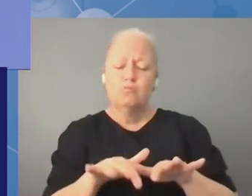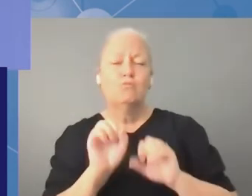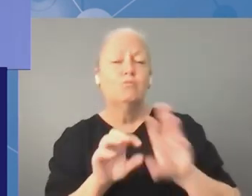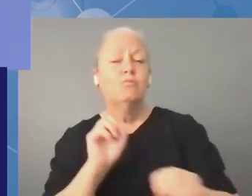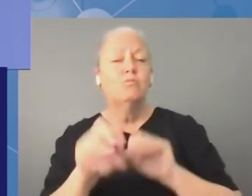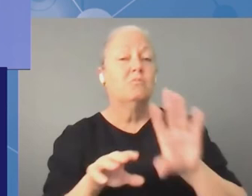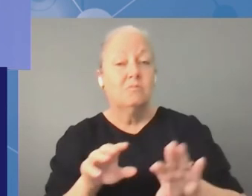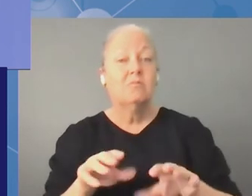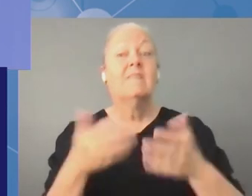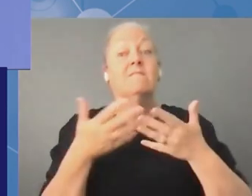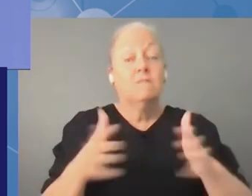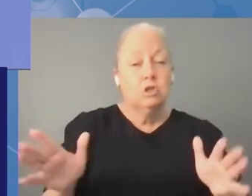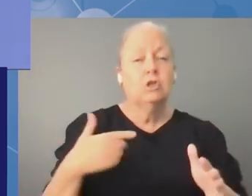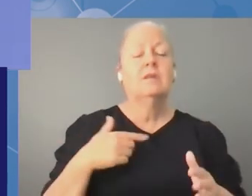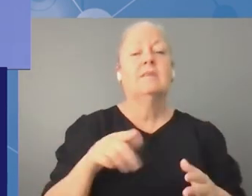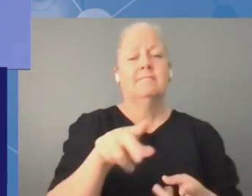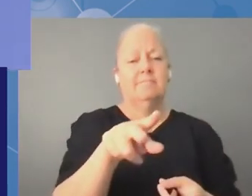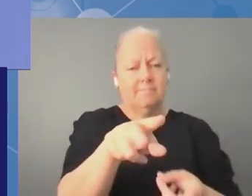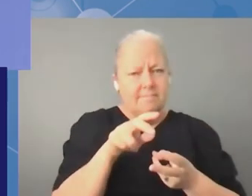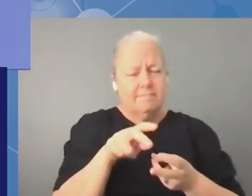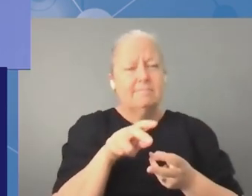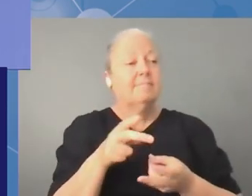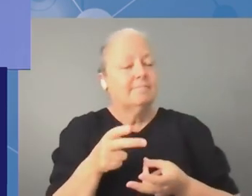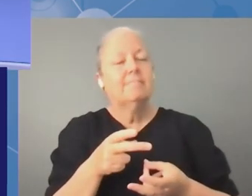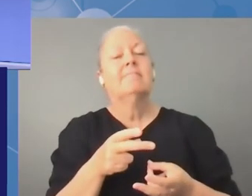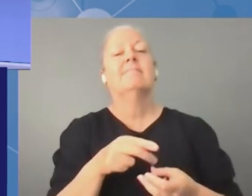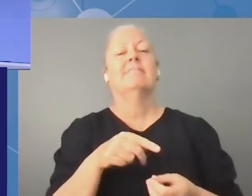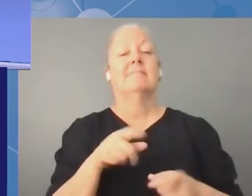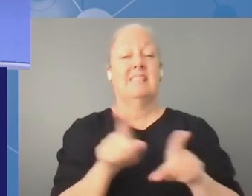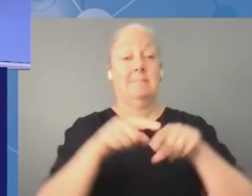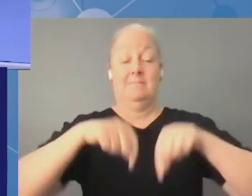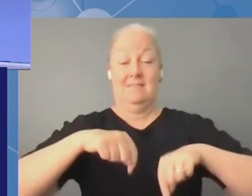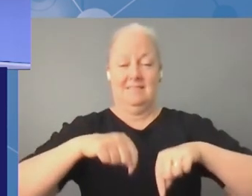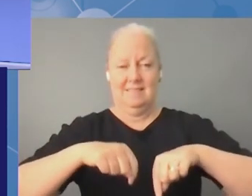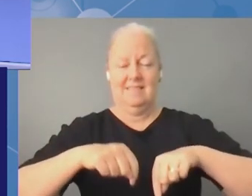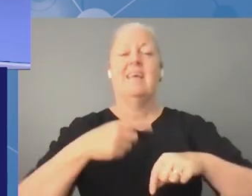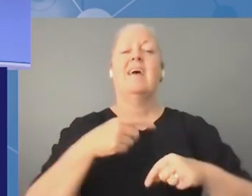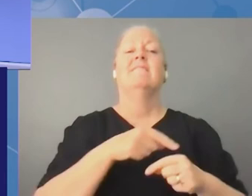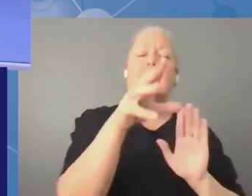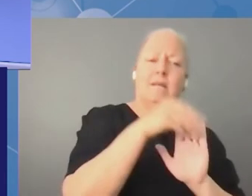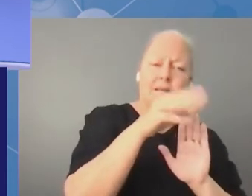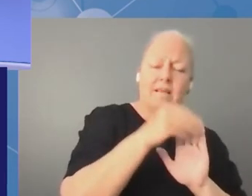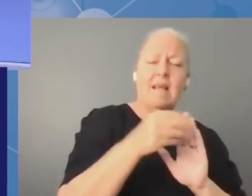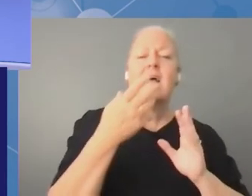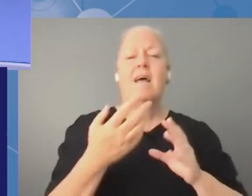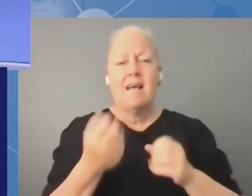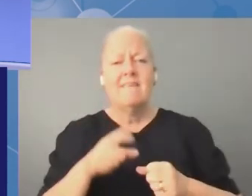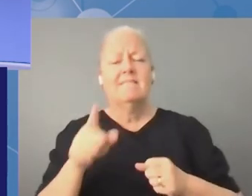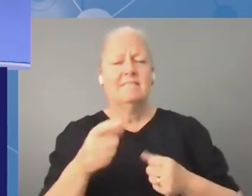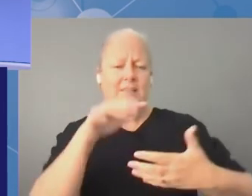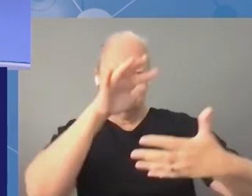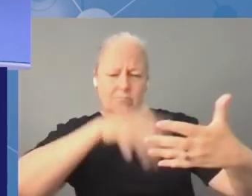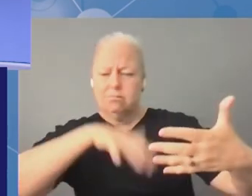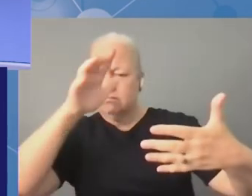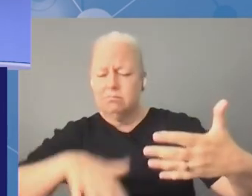على عدم إمكانية تمديد هذه الجلسة، لكن يمكنكم